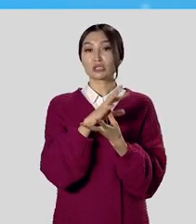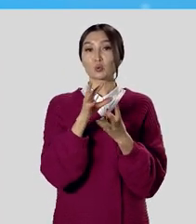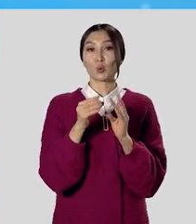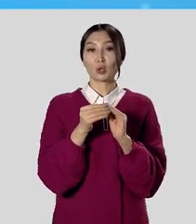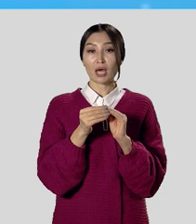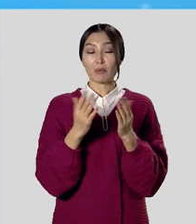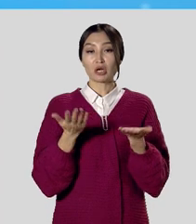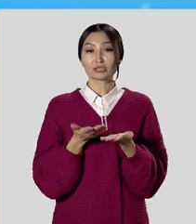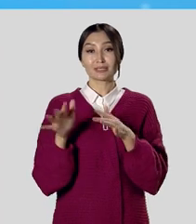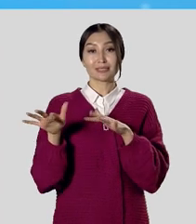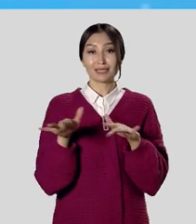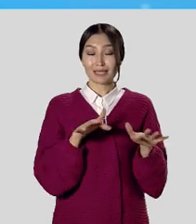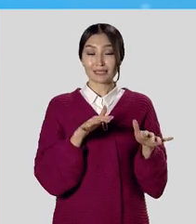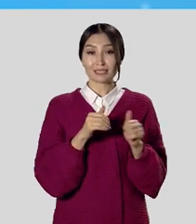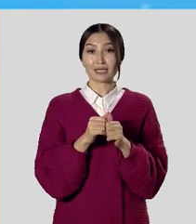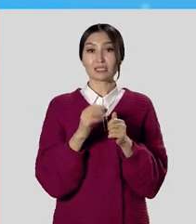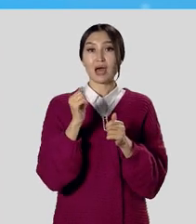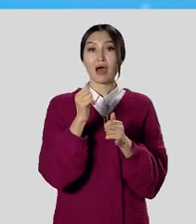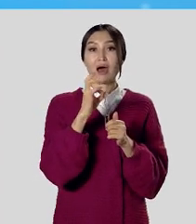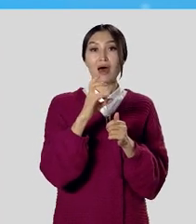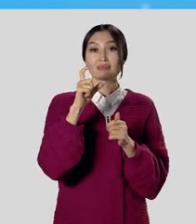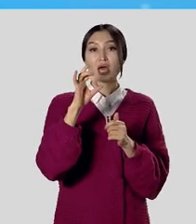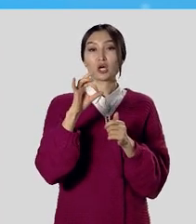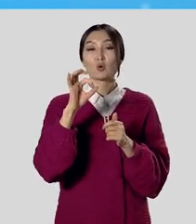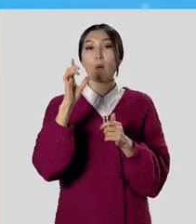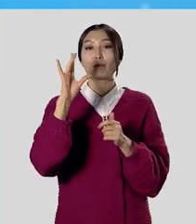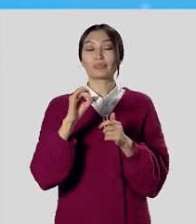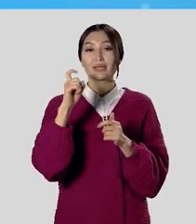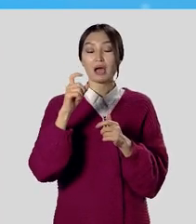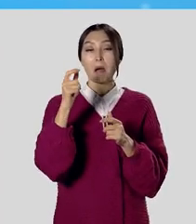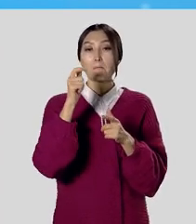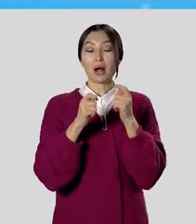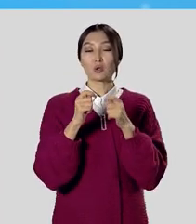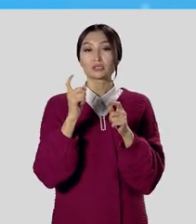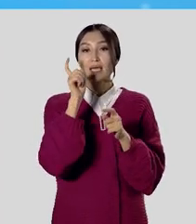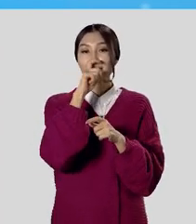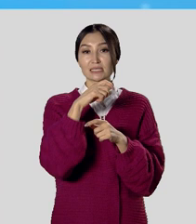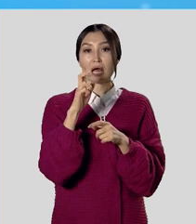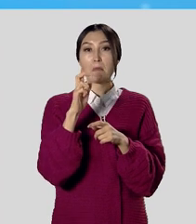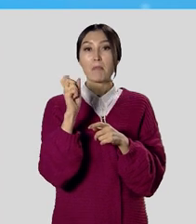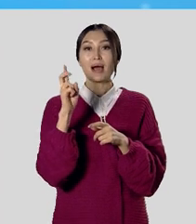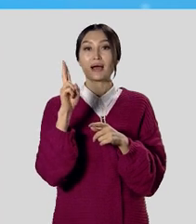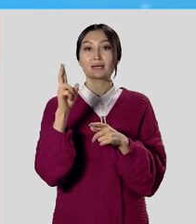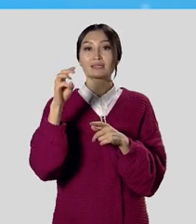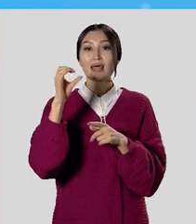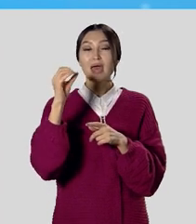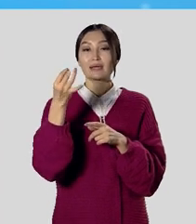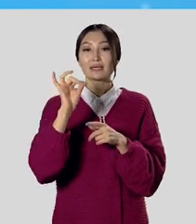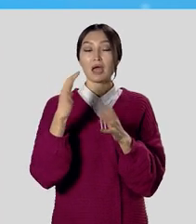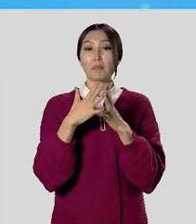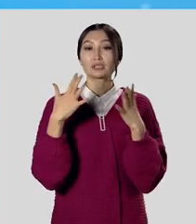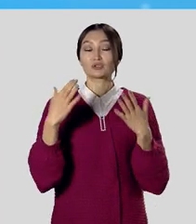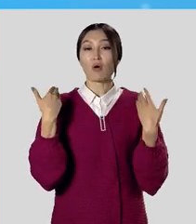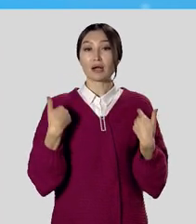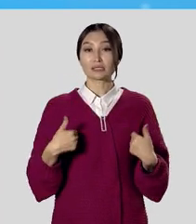результатом жизнедеятельности анаэробных молочнокислых бактерий. Большинство